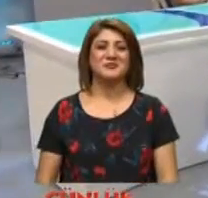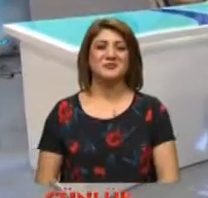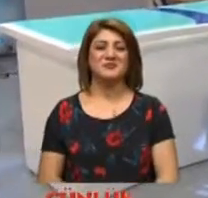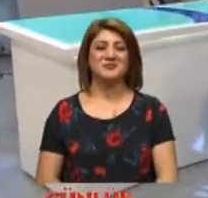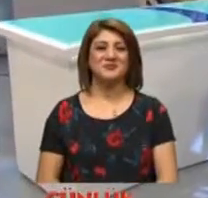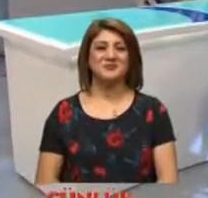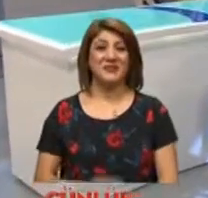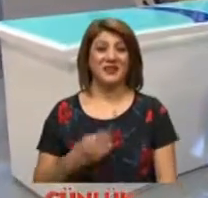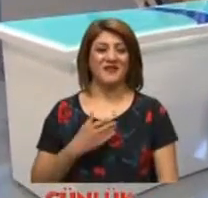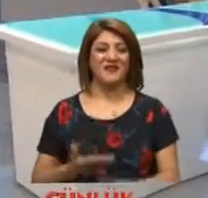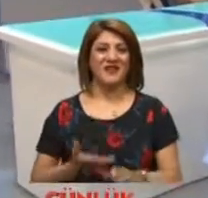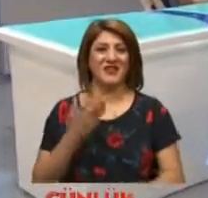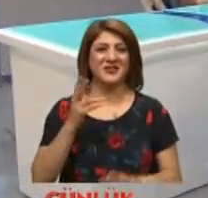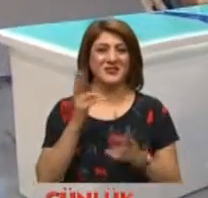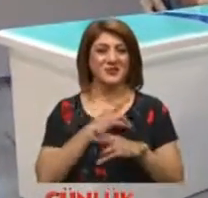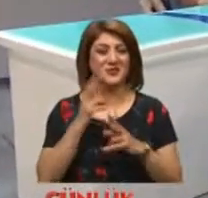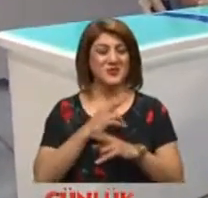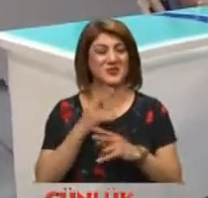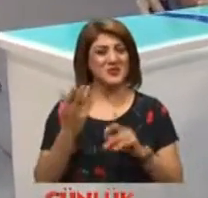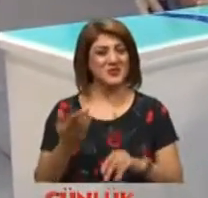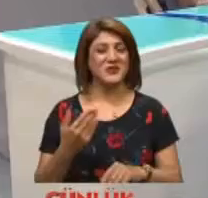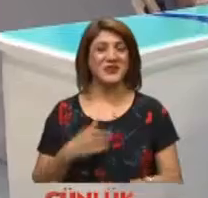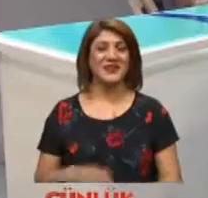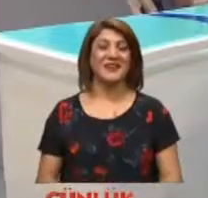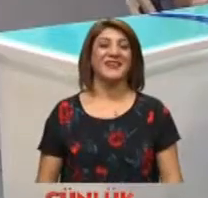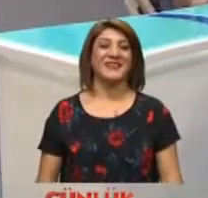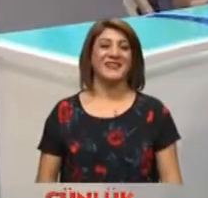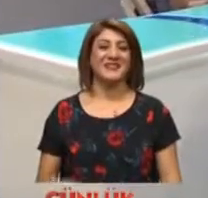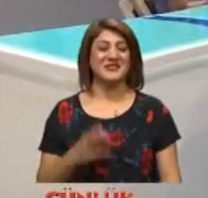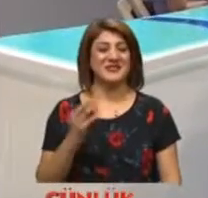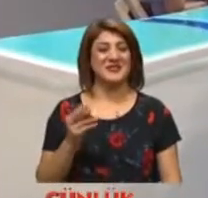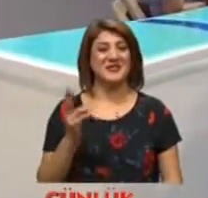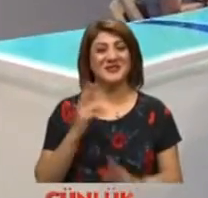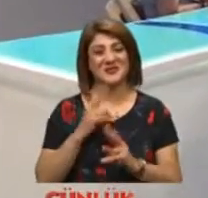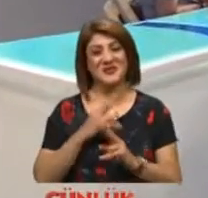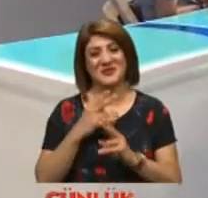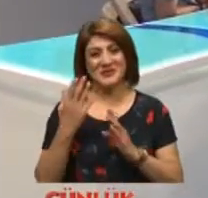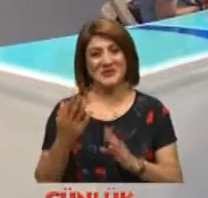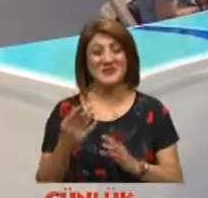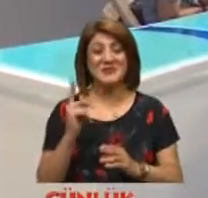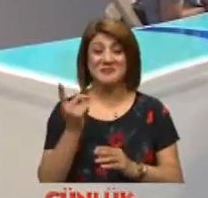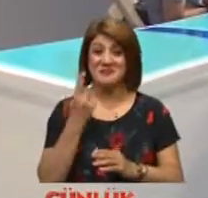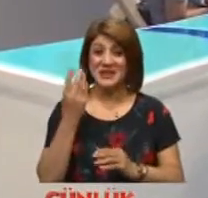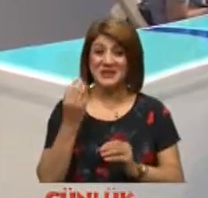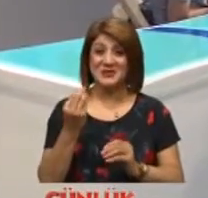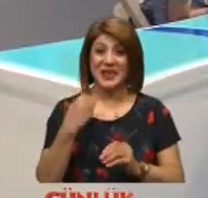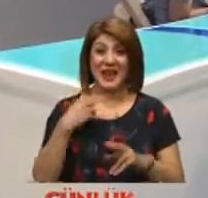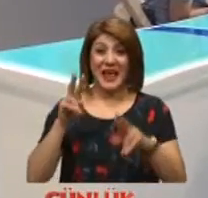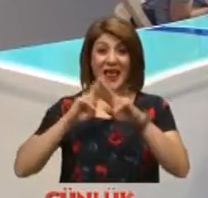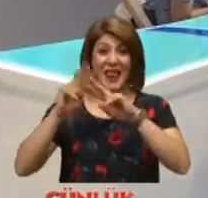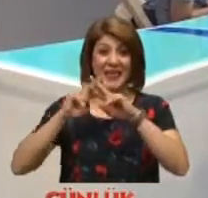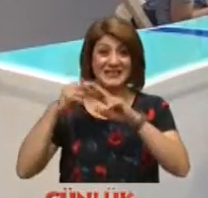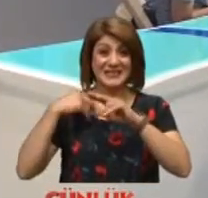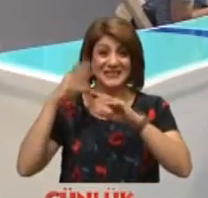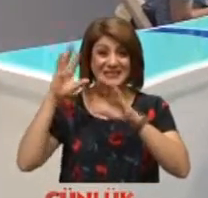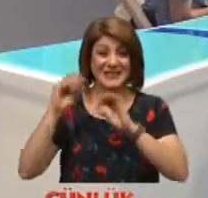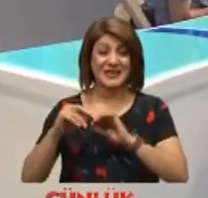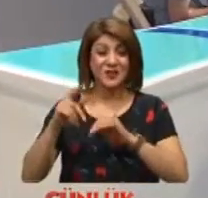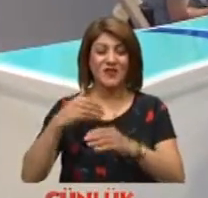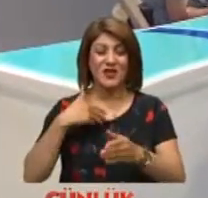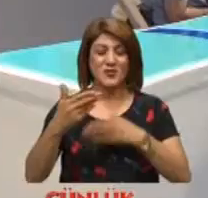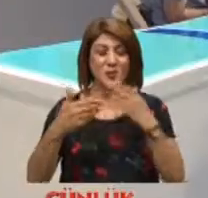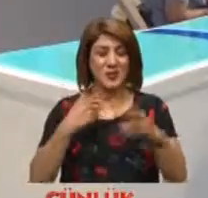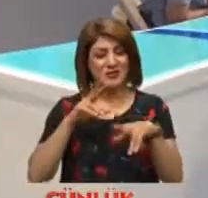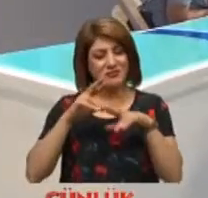Ay biraz dozunu arttırdım galiba kalkan ama. Ama şeyde uykunun dozu gittikçe arttı ya. Hayır şey çok güzel. Hani elektrik kesilir sohbet ederken o